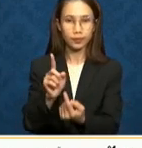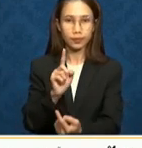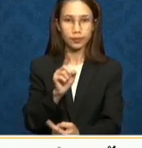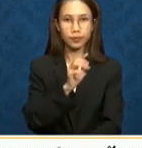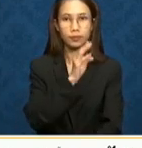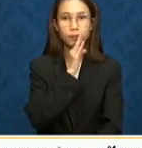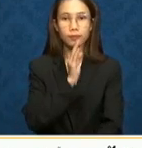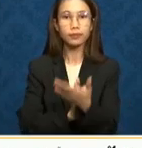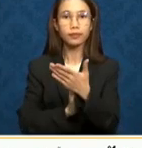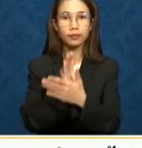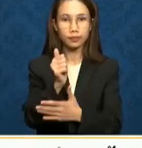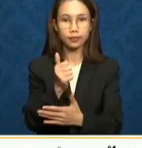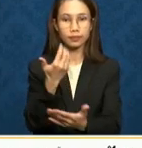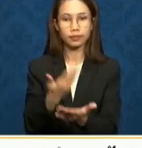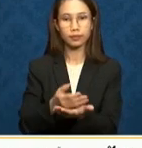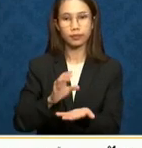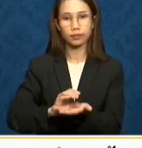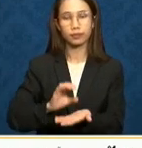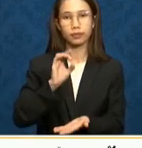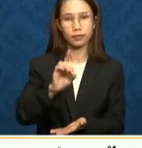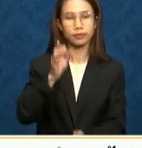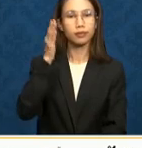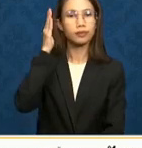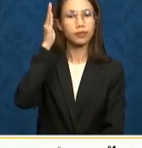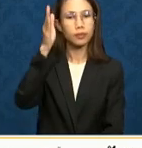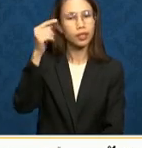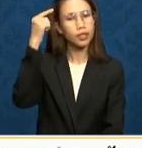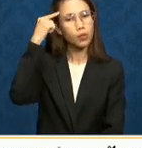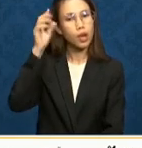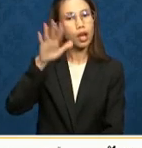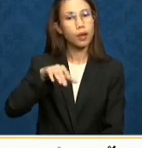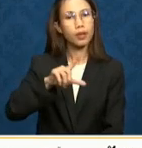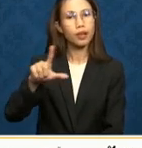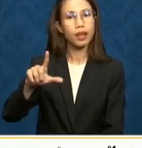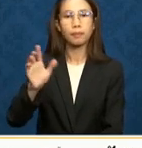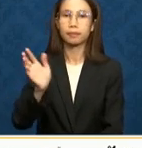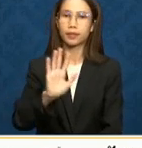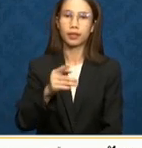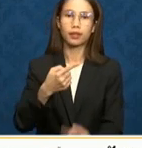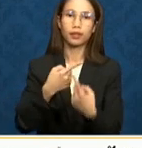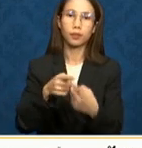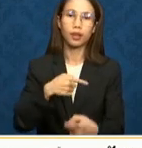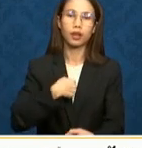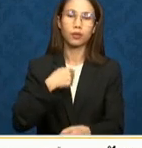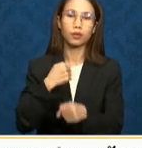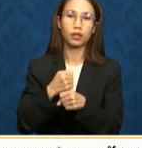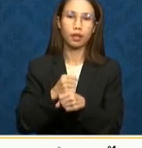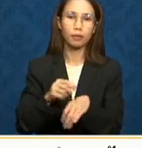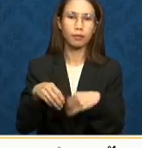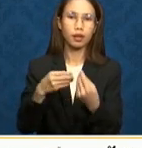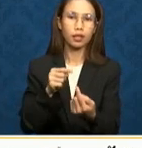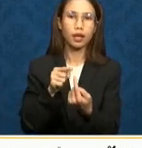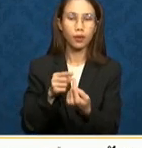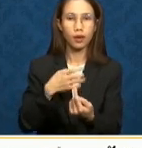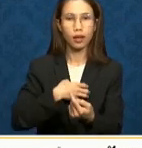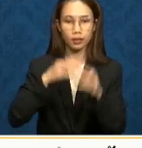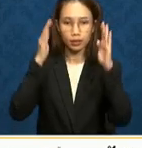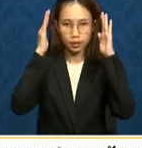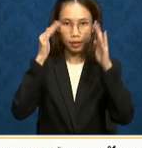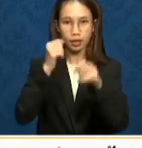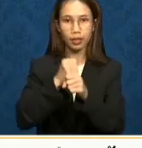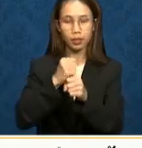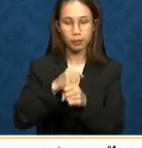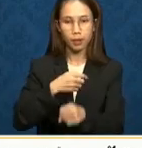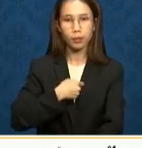เป็นผลสำเร็จการลงทุนระยะต่อไปมันไม่ใช่ 5,000 ล้านแน่นอนถ้าเราสามารถทำให้สิ่งที่เราตั้งใจจะทำแล้วผม